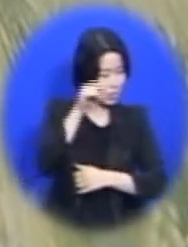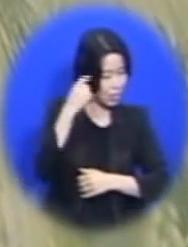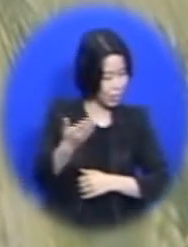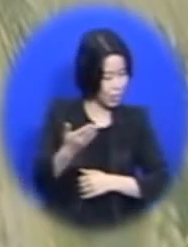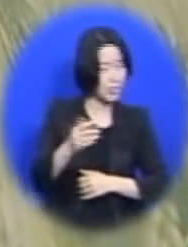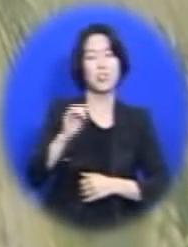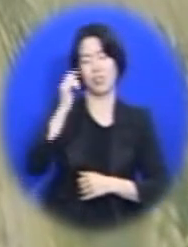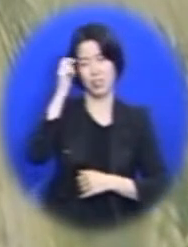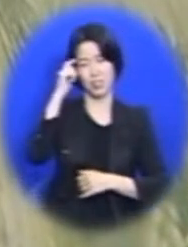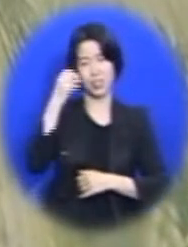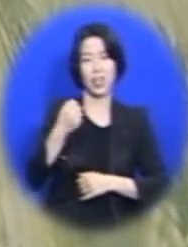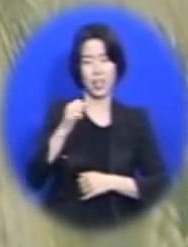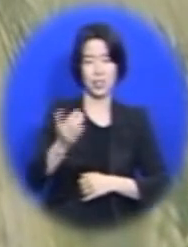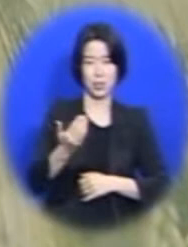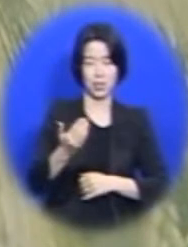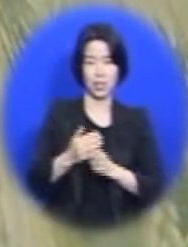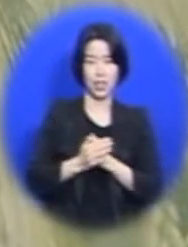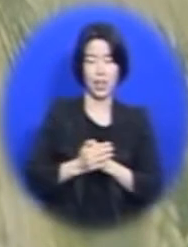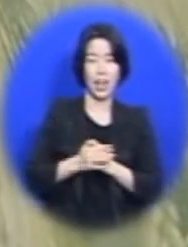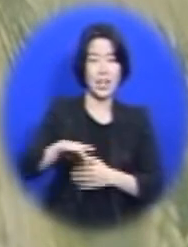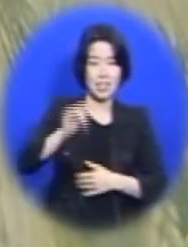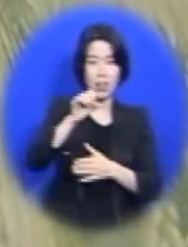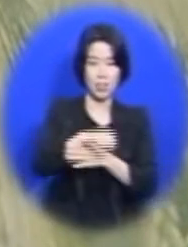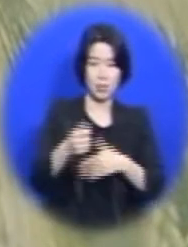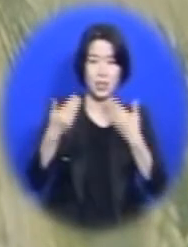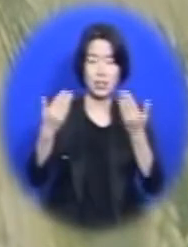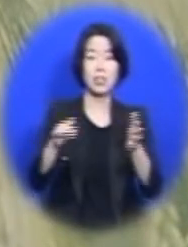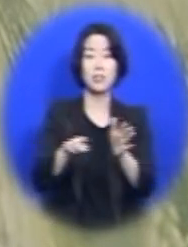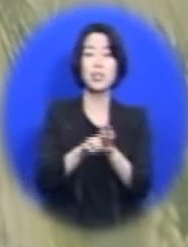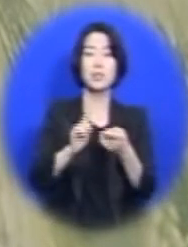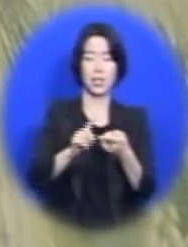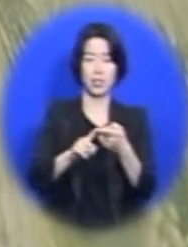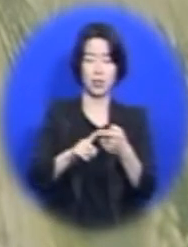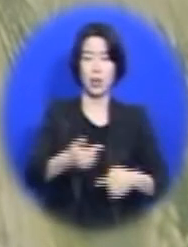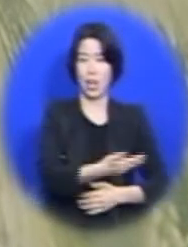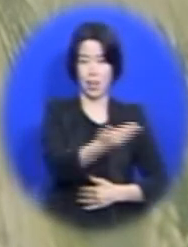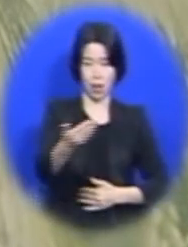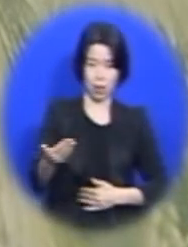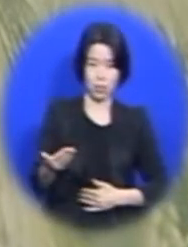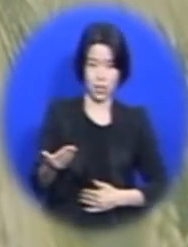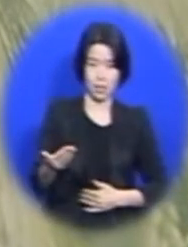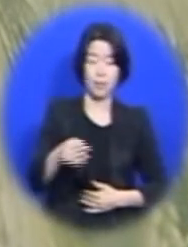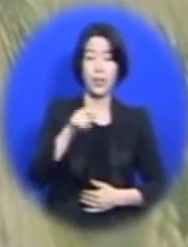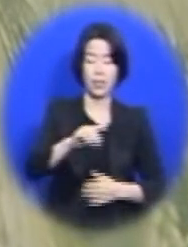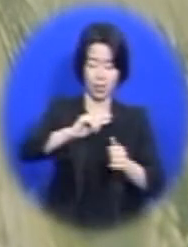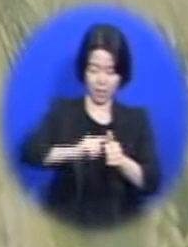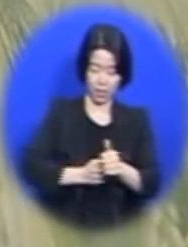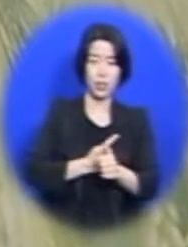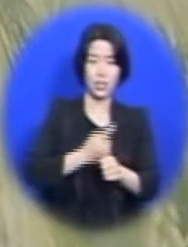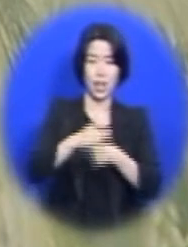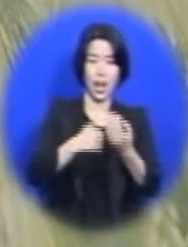이 첫 열매를 하나님께 드리는 믿음에 대해서도 여러분들이 그건 당연히